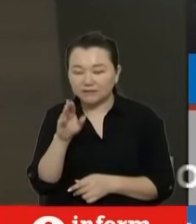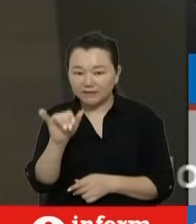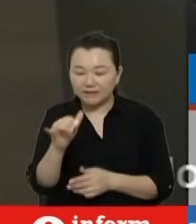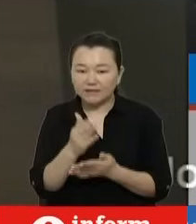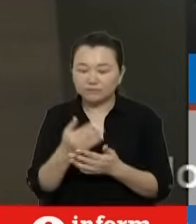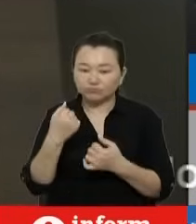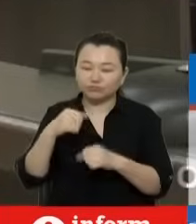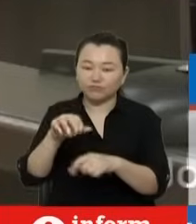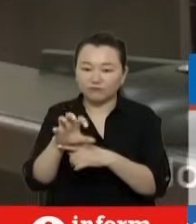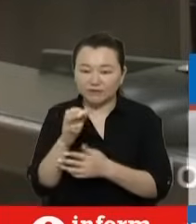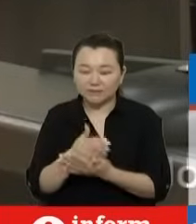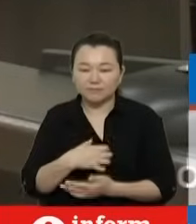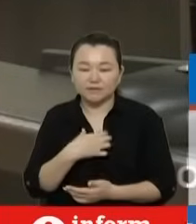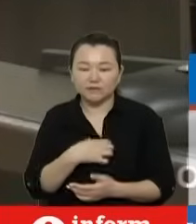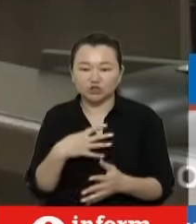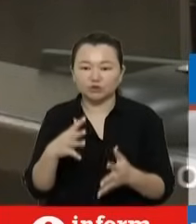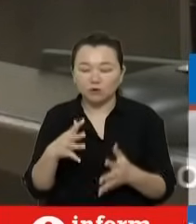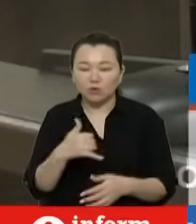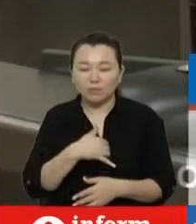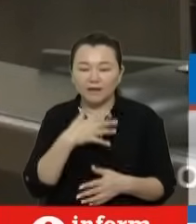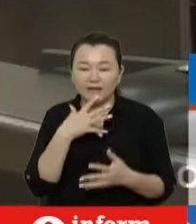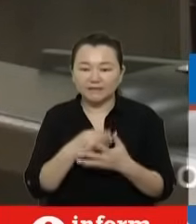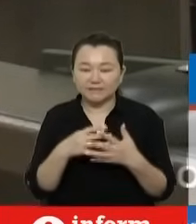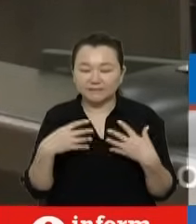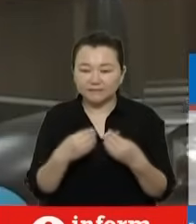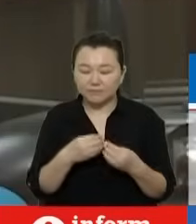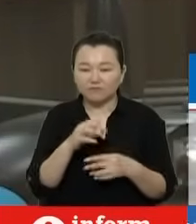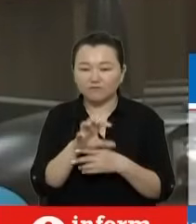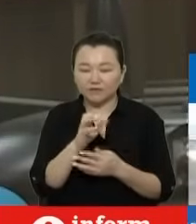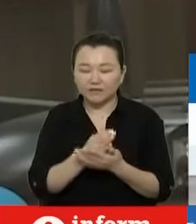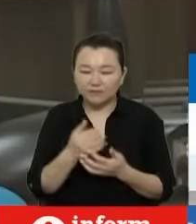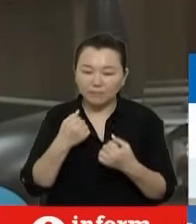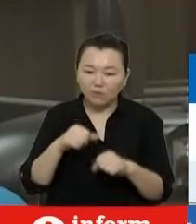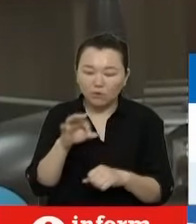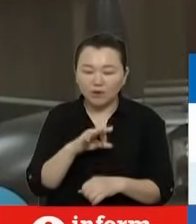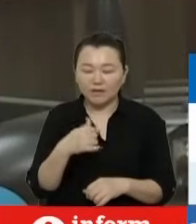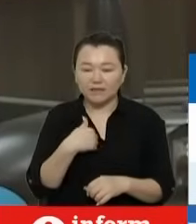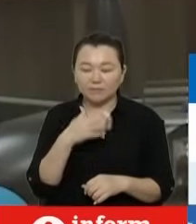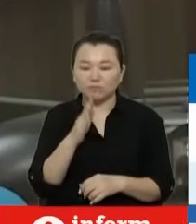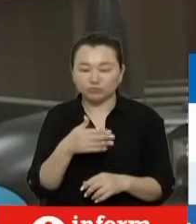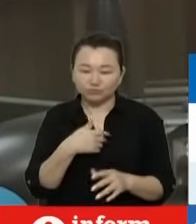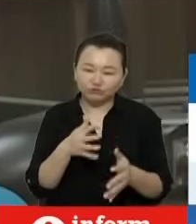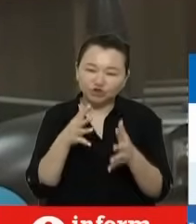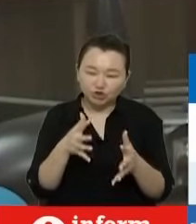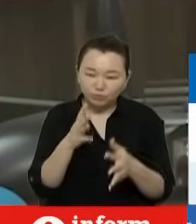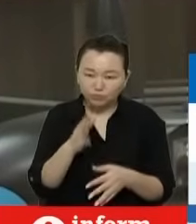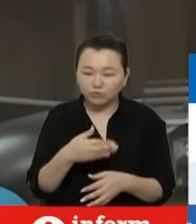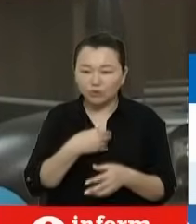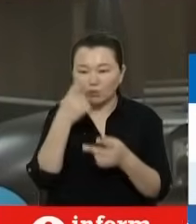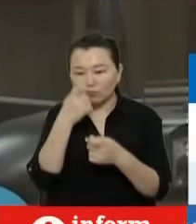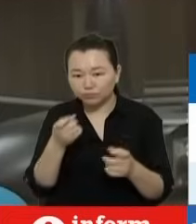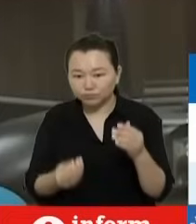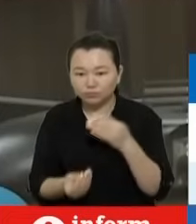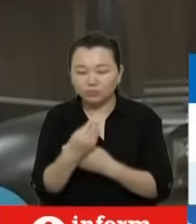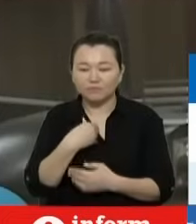побоями, боялся шантажа. У моей семьи есть фото с побоями. И типа мы его будем шантажировать, что опубликуем, и